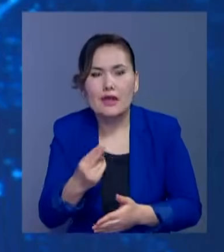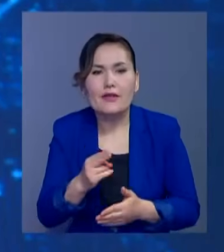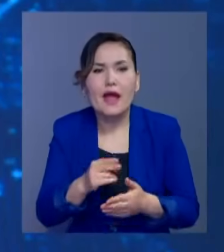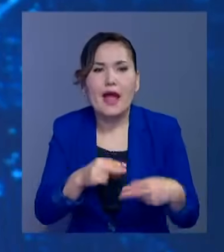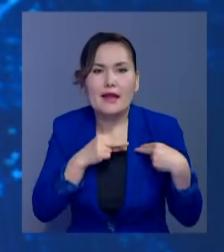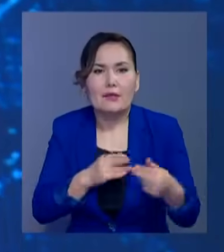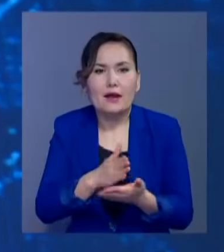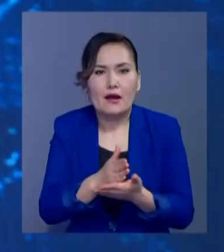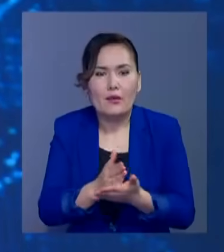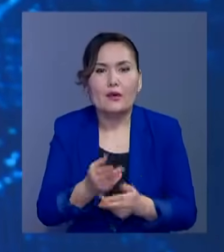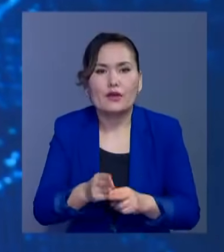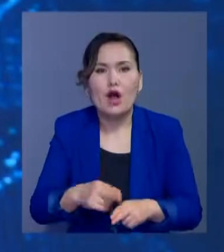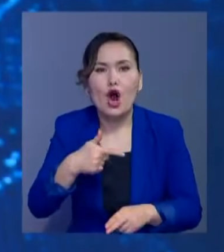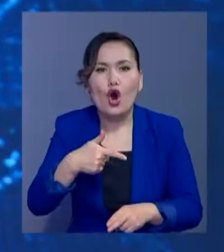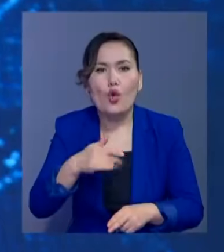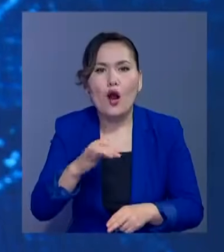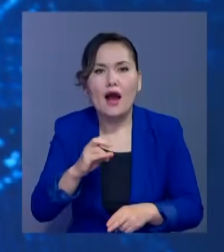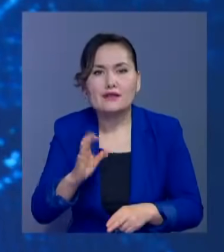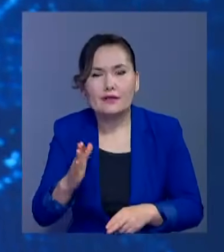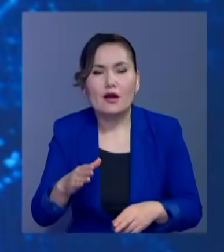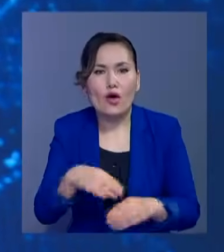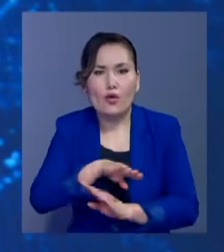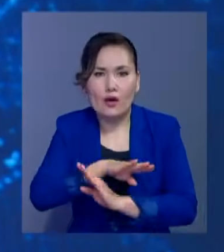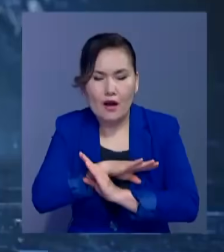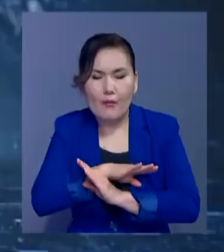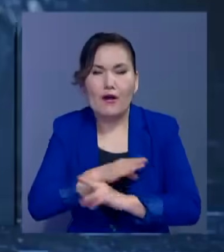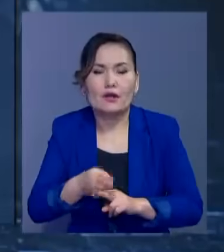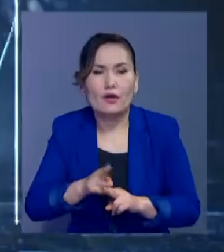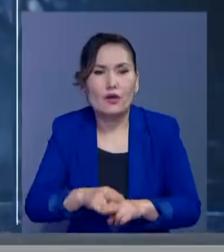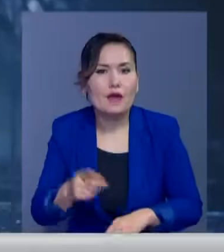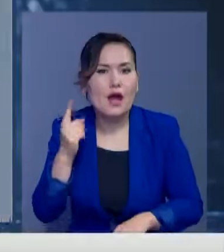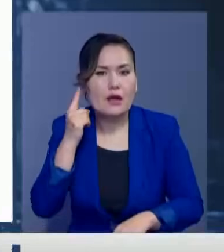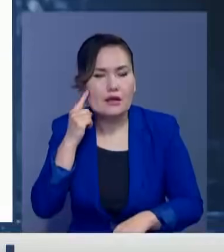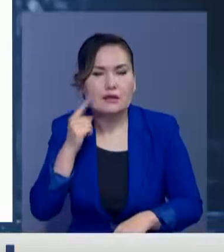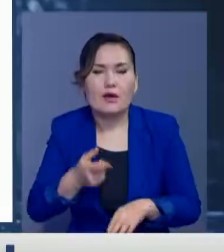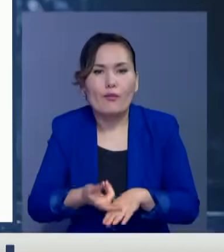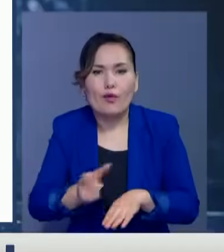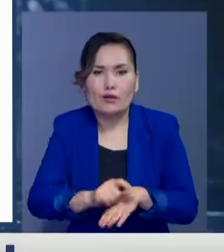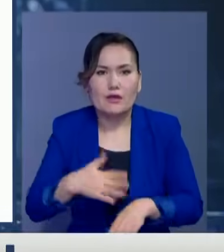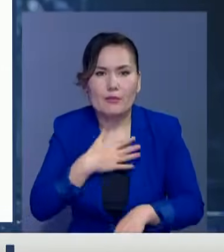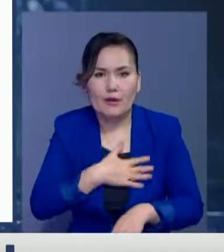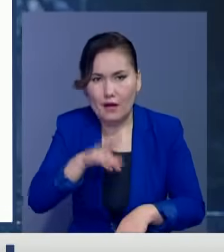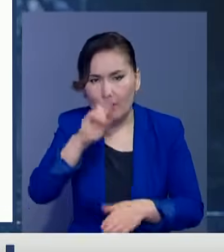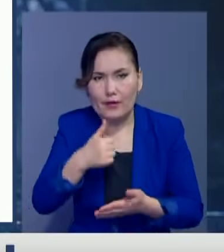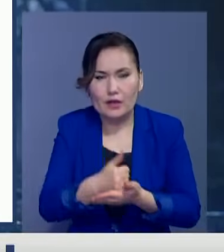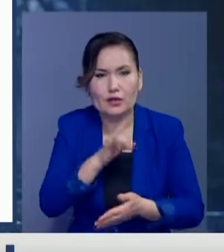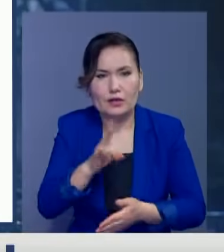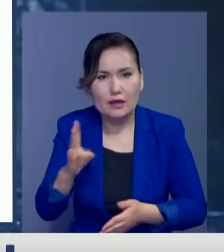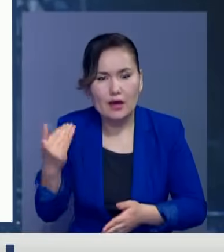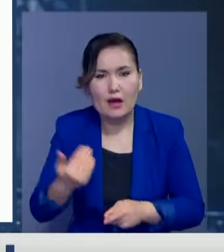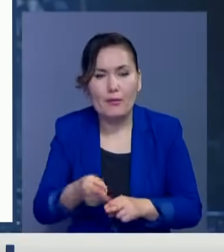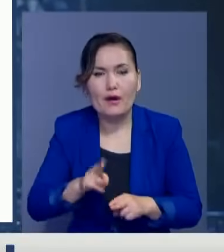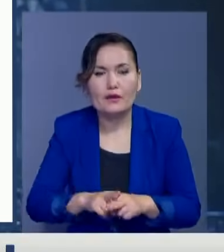Эрик Христофорович Гукасовтың өмірден озған туралы хабарды терең күйзеліспен қабылдадым деп жазған. Эрик